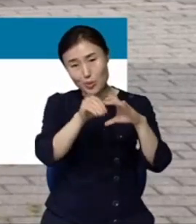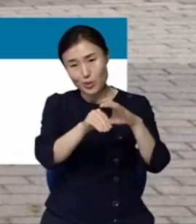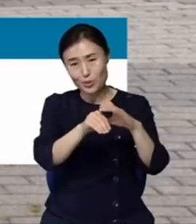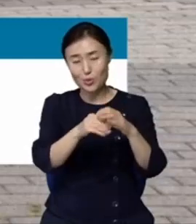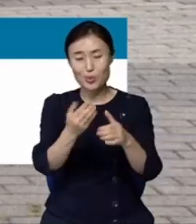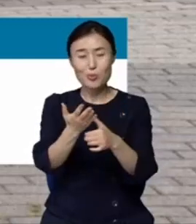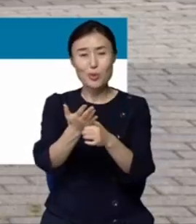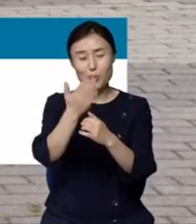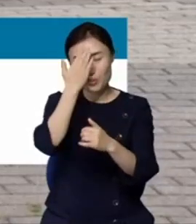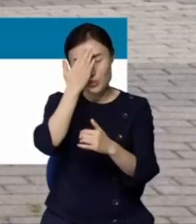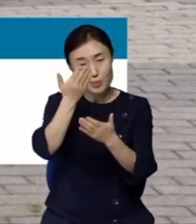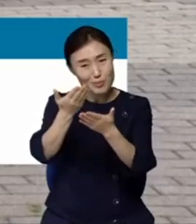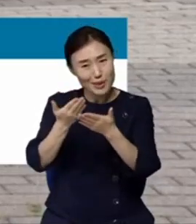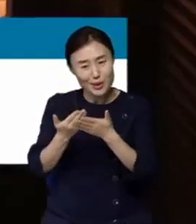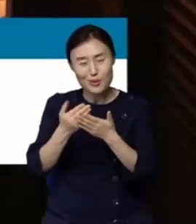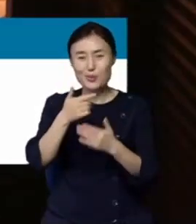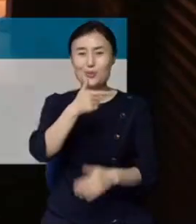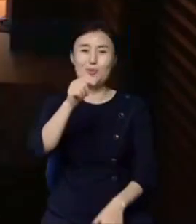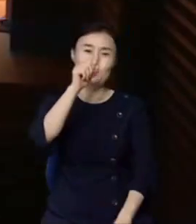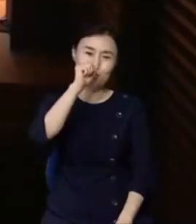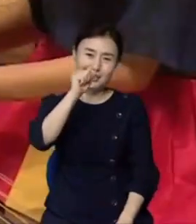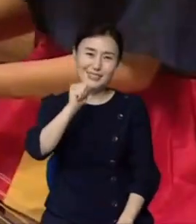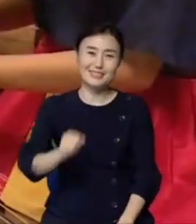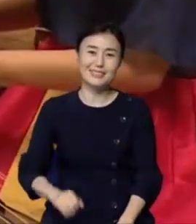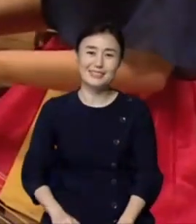티켓을 준다는 게 좋은 것 같아요.